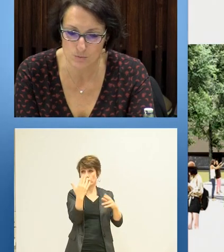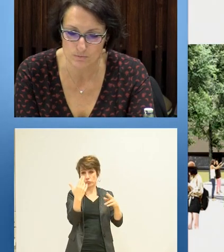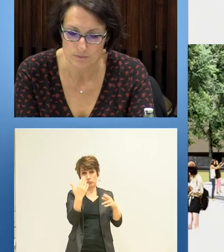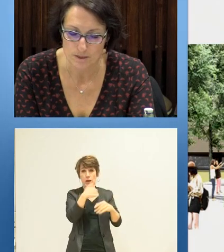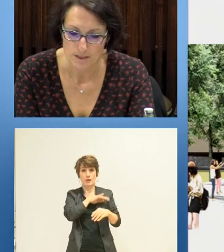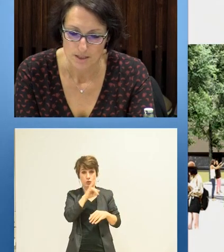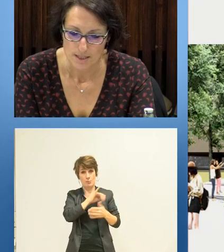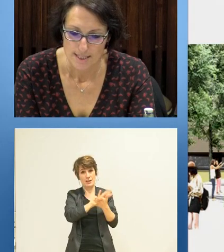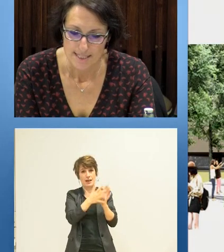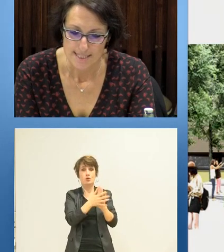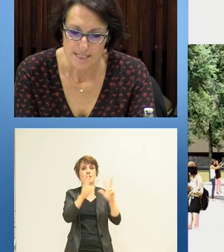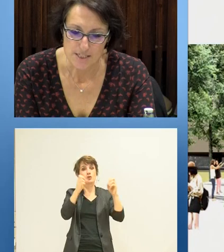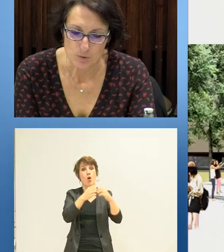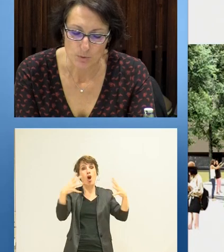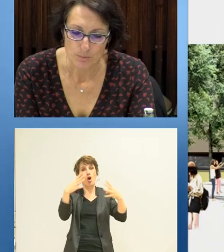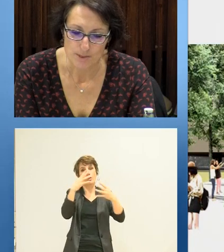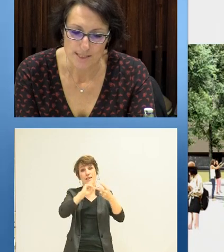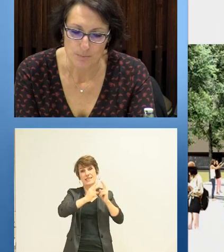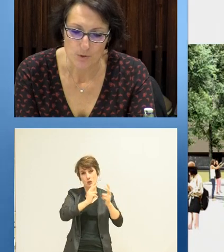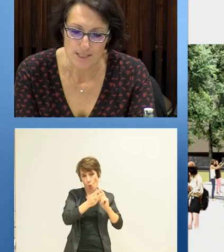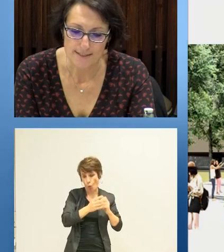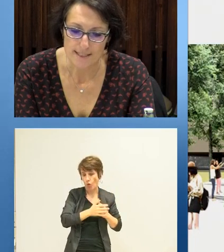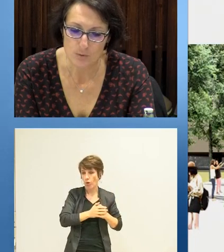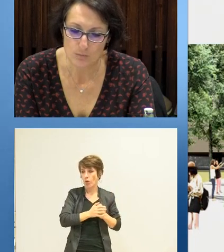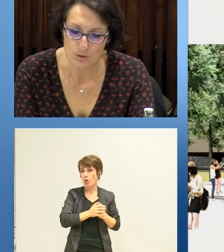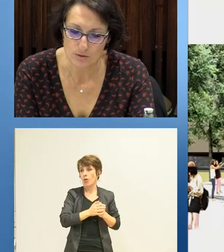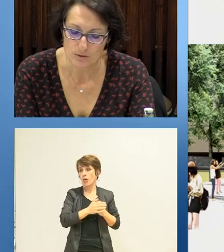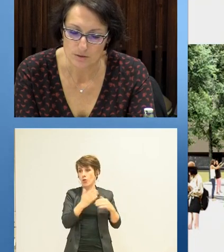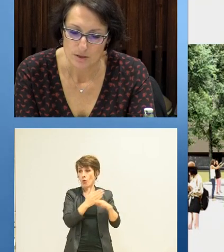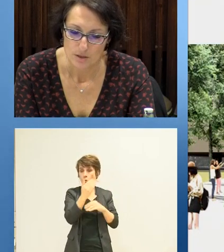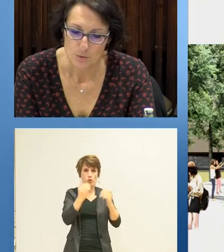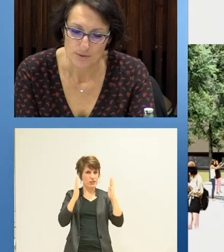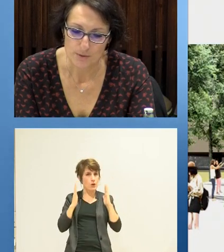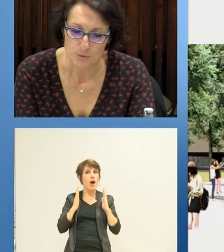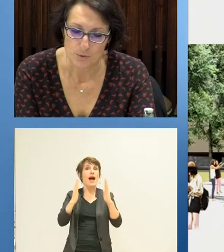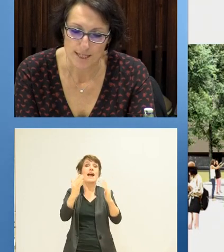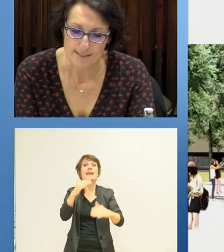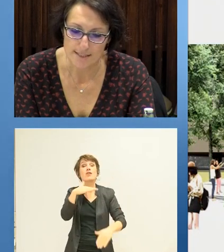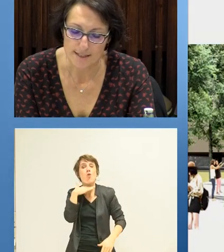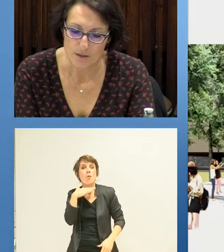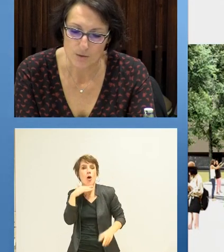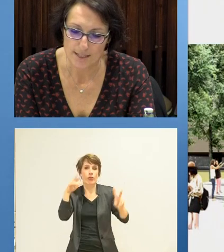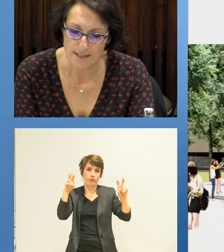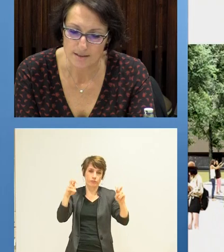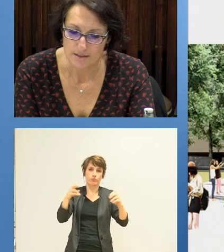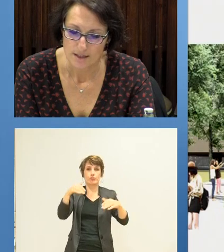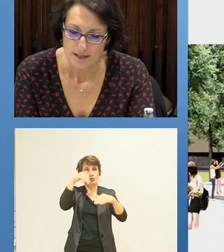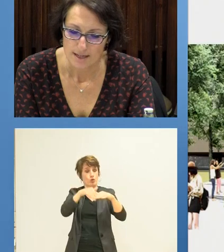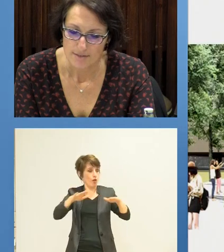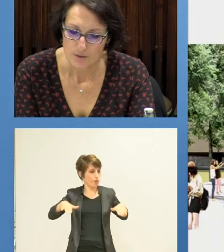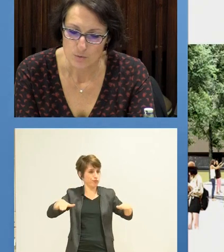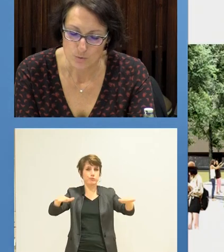saison il s'agit de proposer un projet d'aller gourmande tourner autour de l'artisanat local